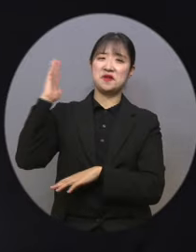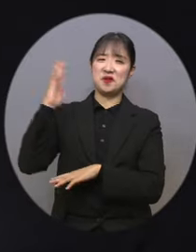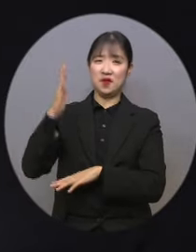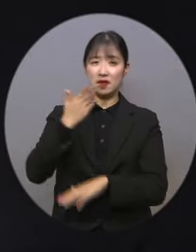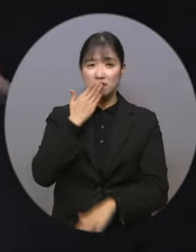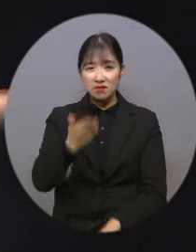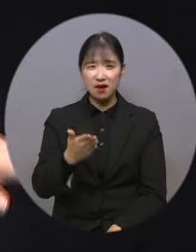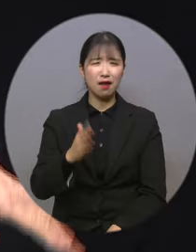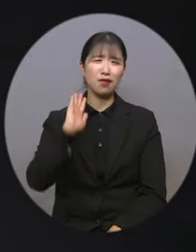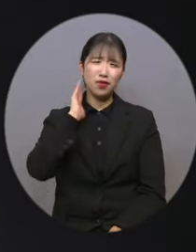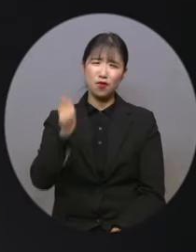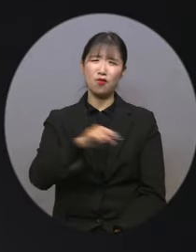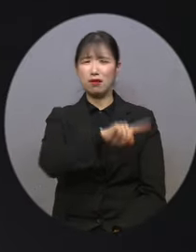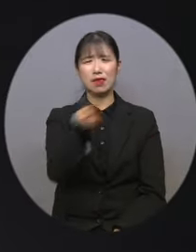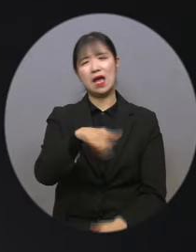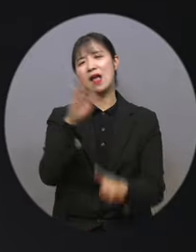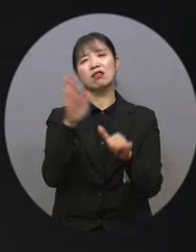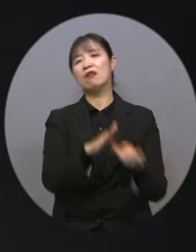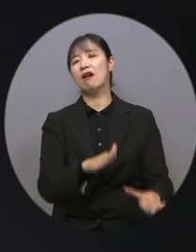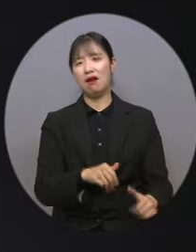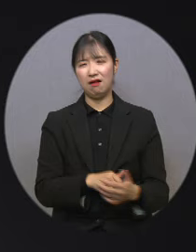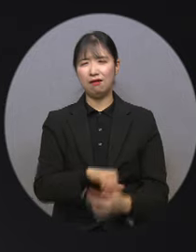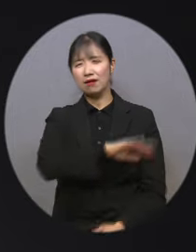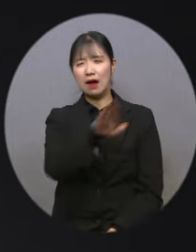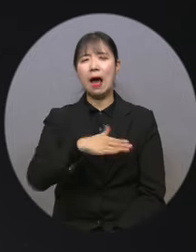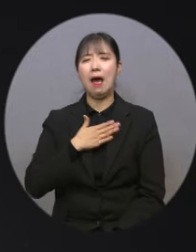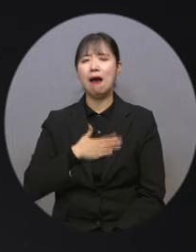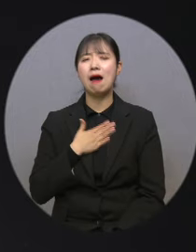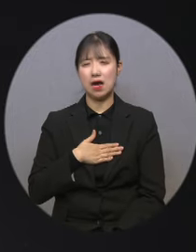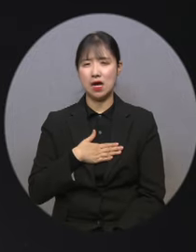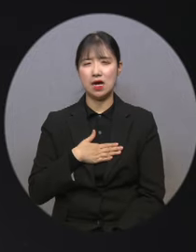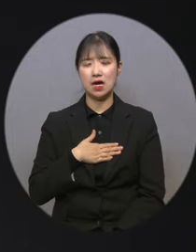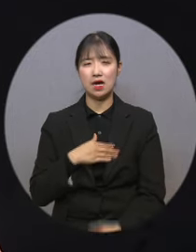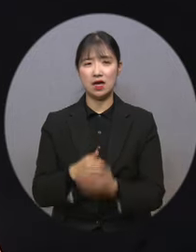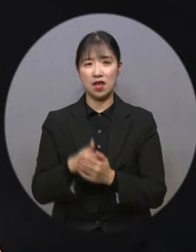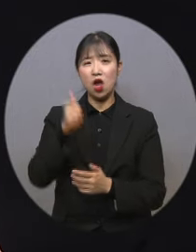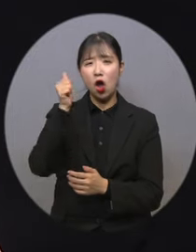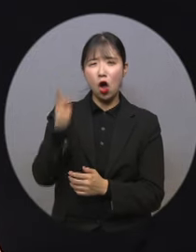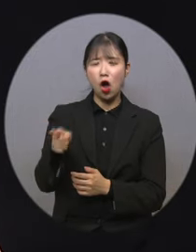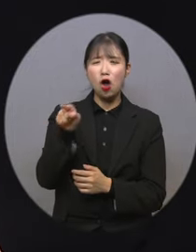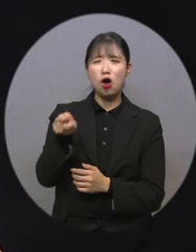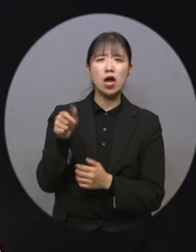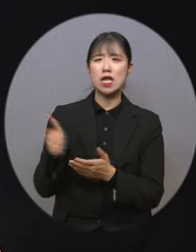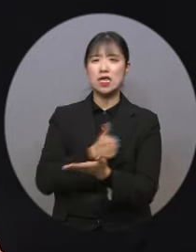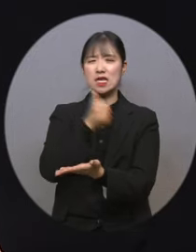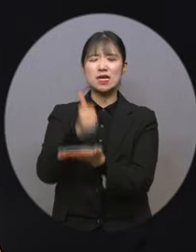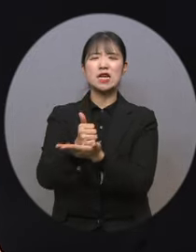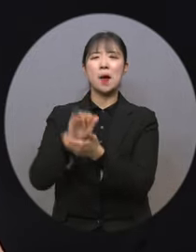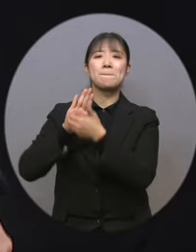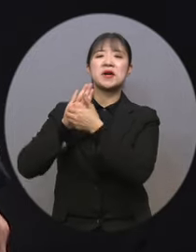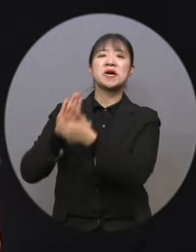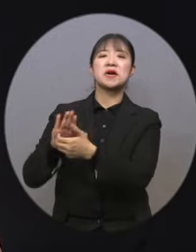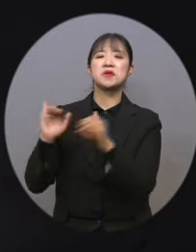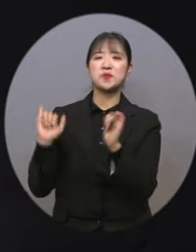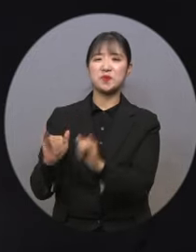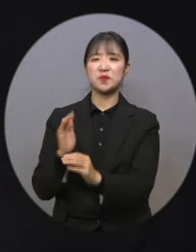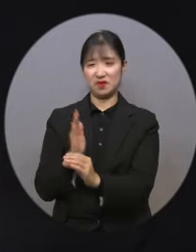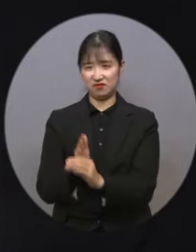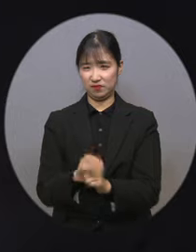그냥 대통령 다 떨어져 그 다 알고 있었거든 허경영 나오는걸 막아라 이러고 있겠죠